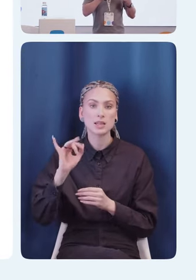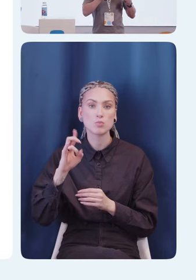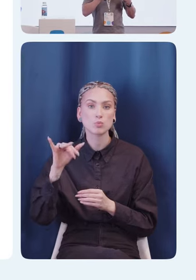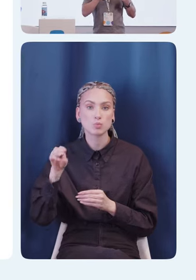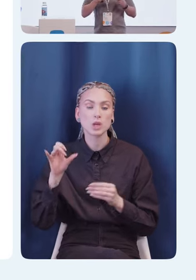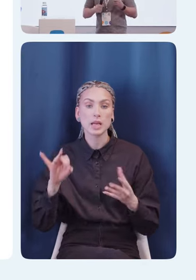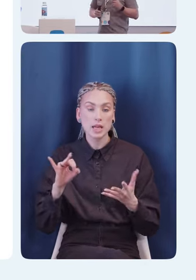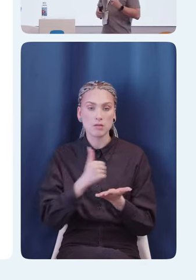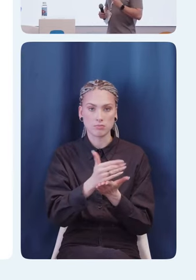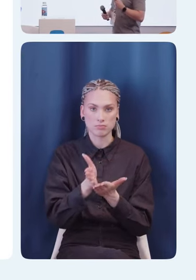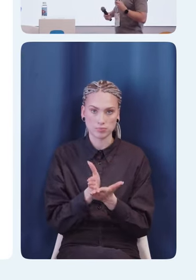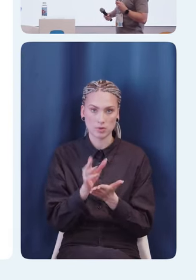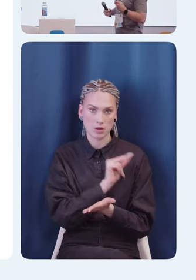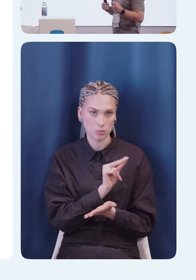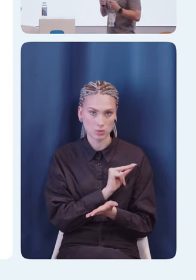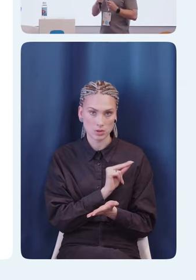необходимую